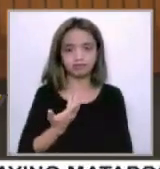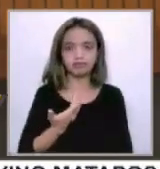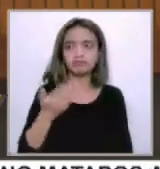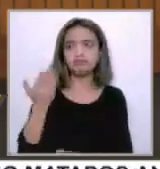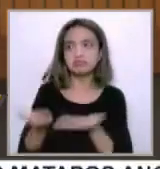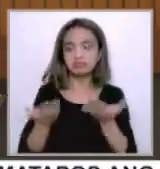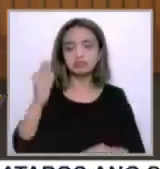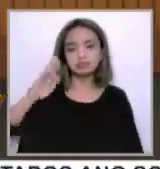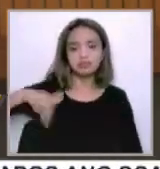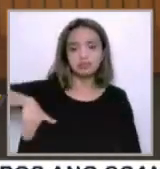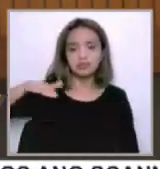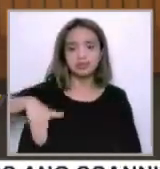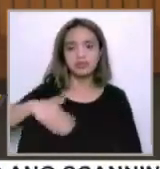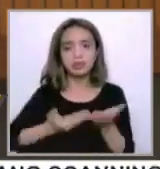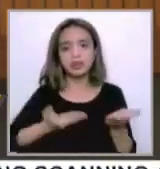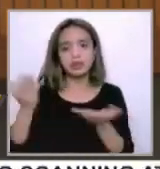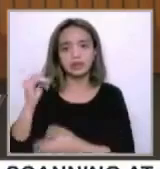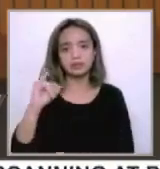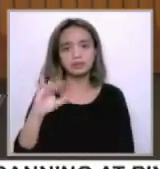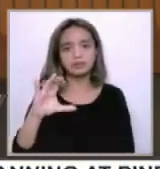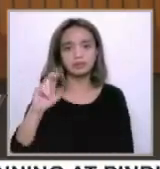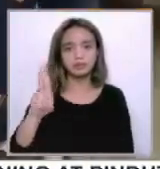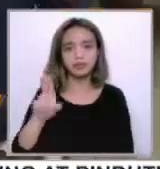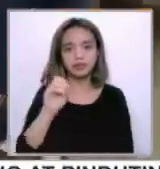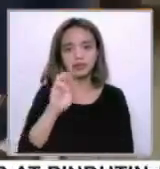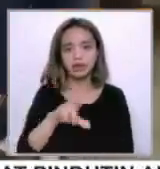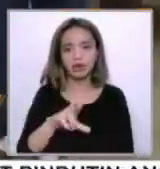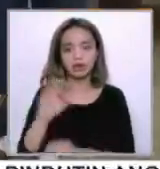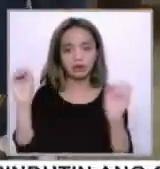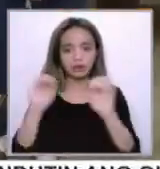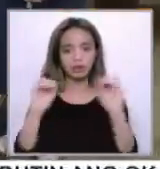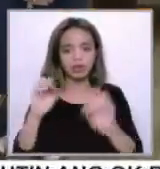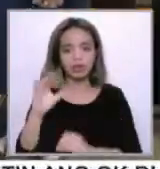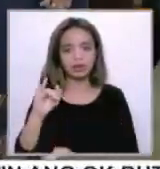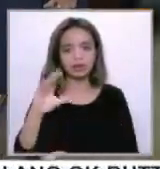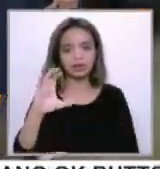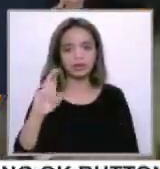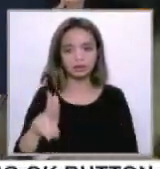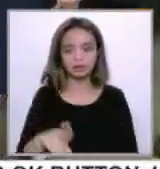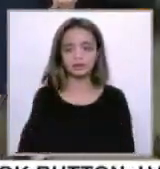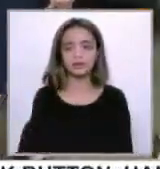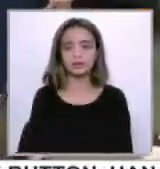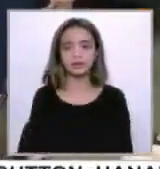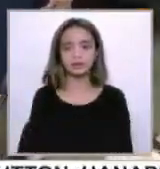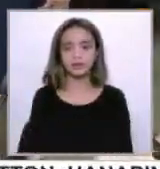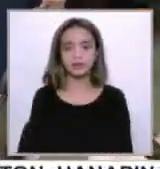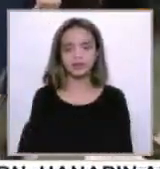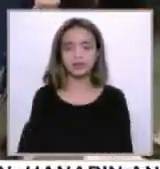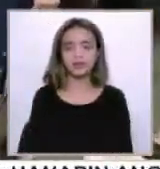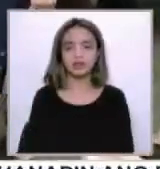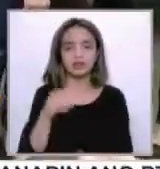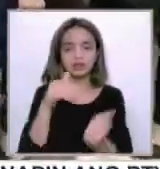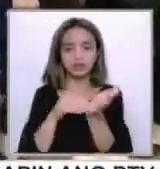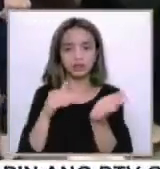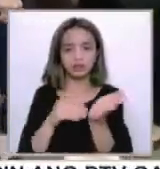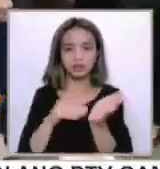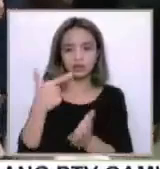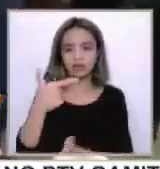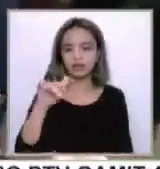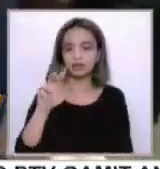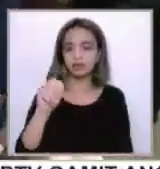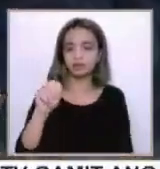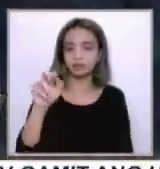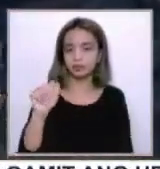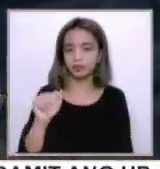Baka nasa ICU na sila or ICU no more. Isa sa mga unang nakatanggap ng booster si Dr. Nina Gloriani sa ilalim ng